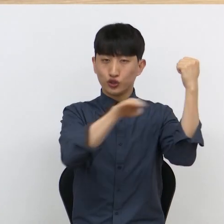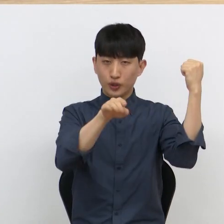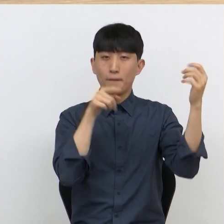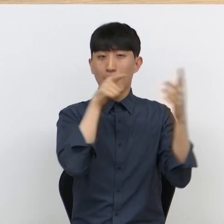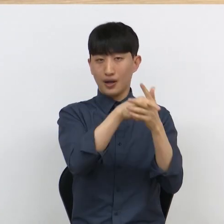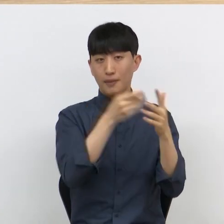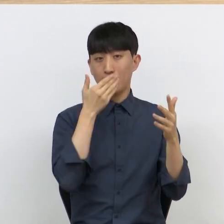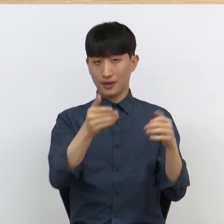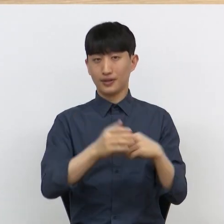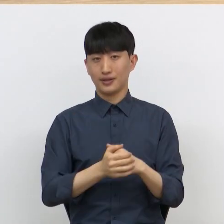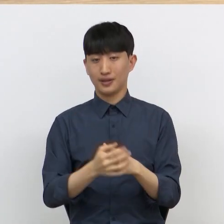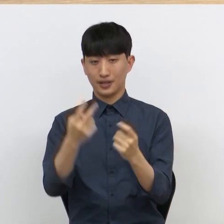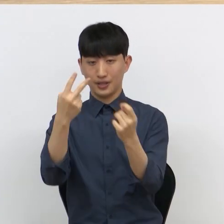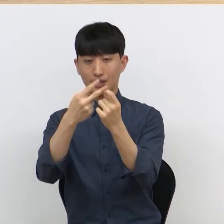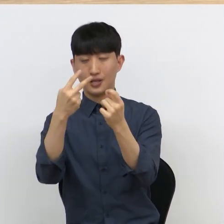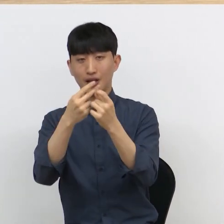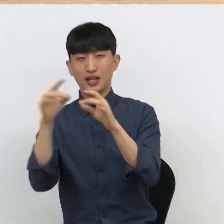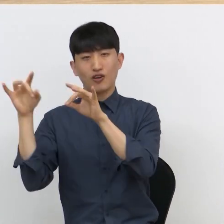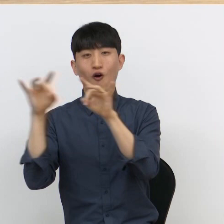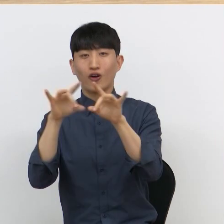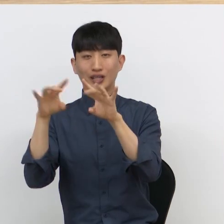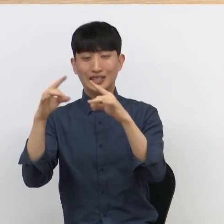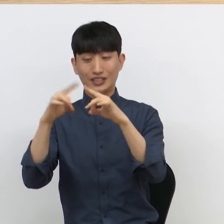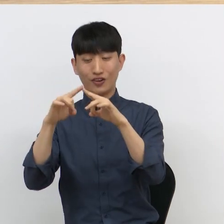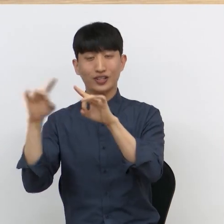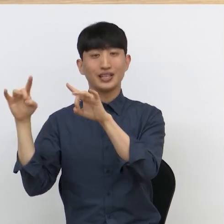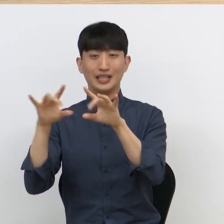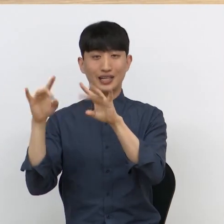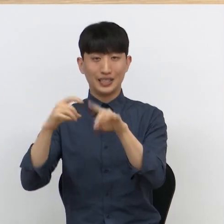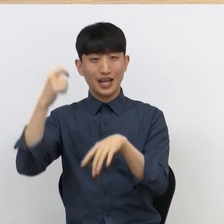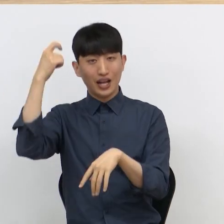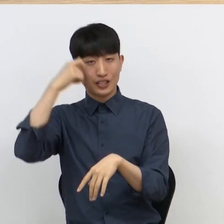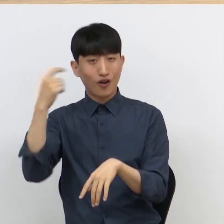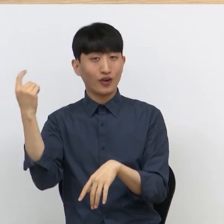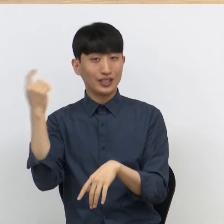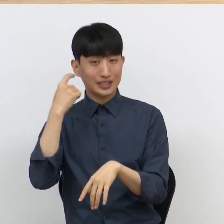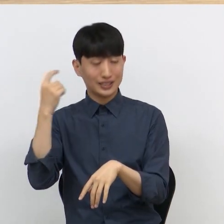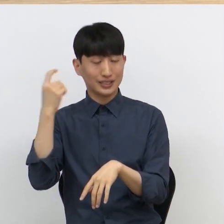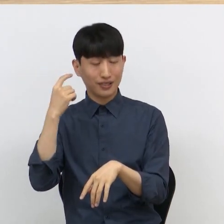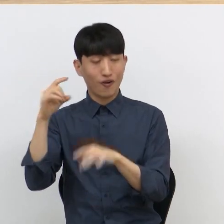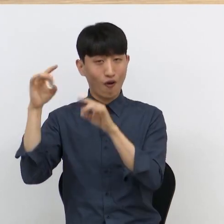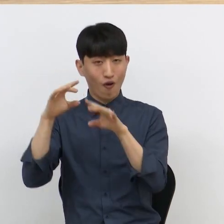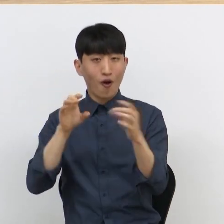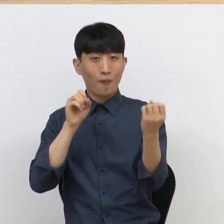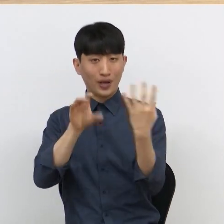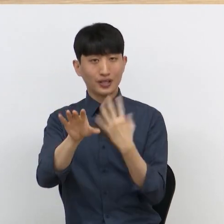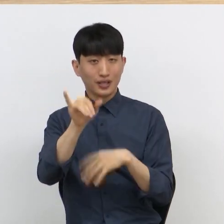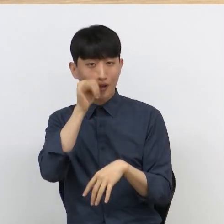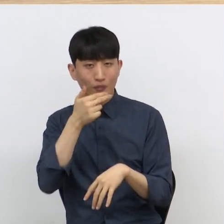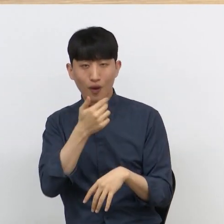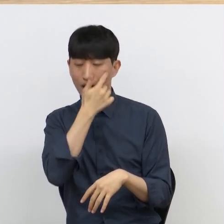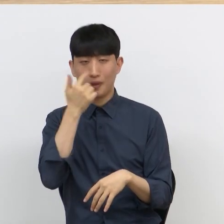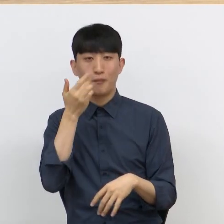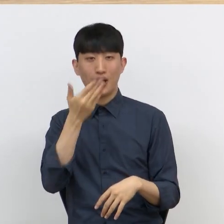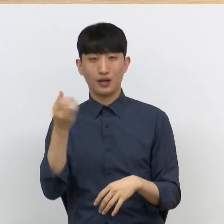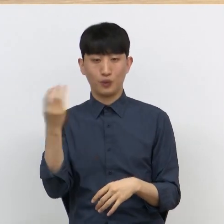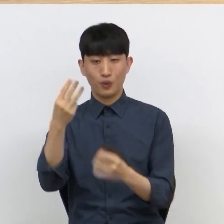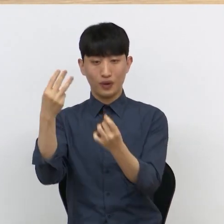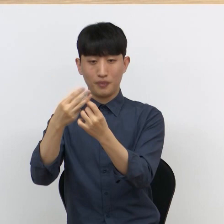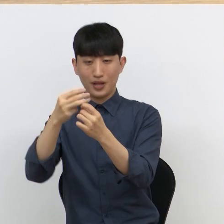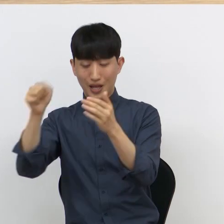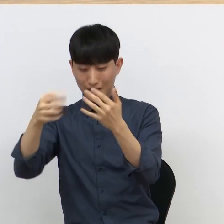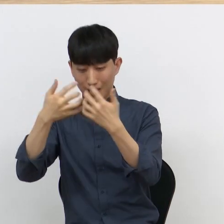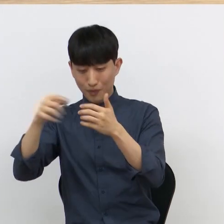가능하고요. 그 다음에 정기적 자극에 대해 청신경이 반응함을 알 수가 있죠. 그리고 내부 기계가 정상적으로 작동한다는 걸 알